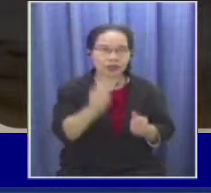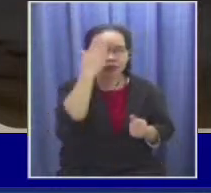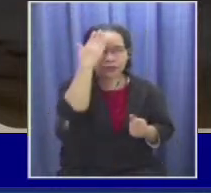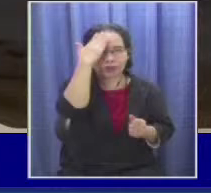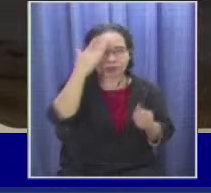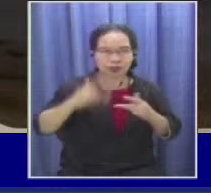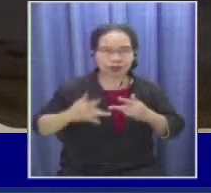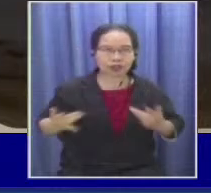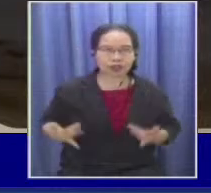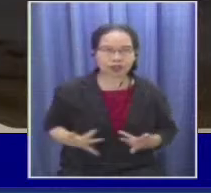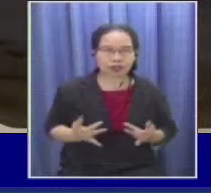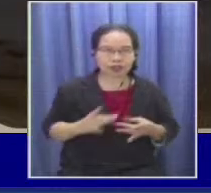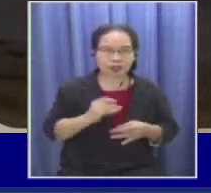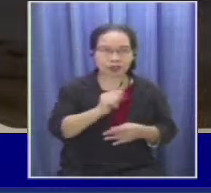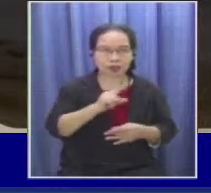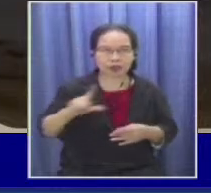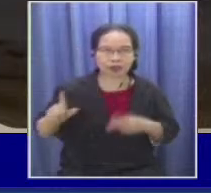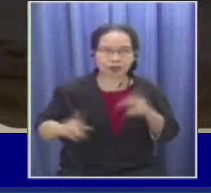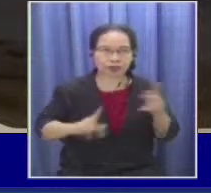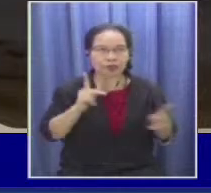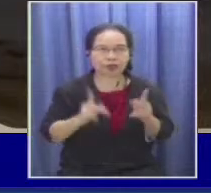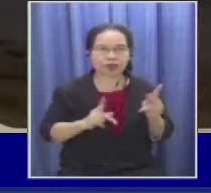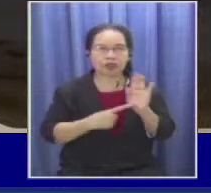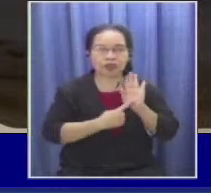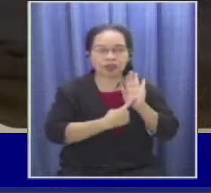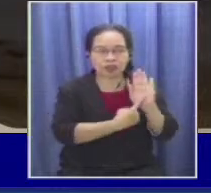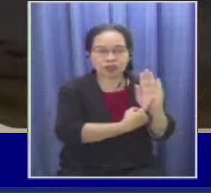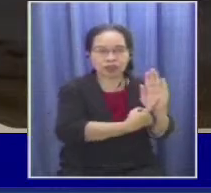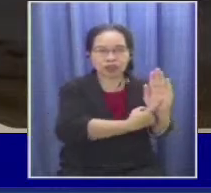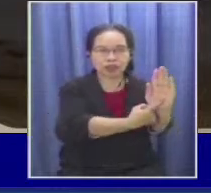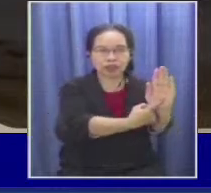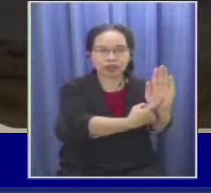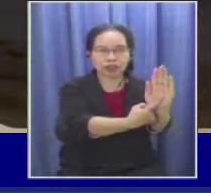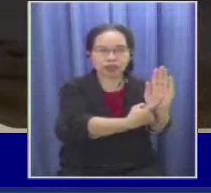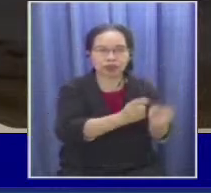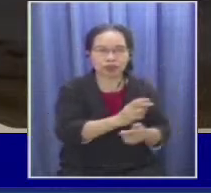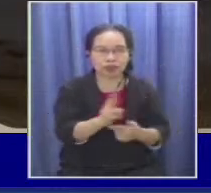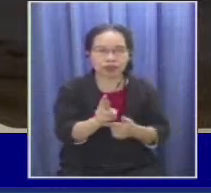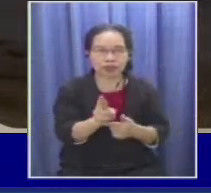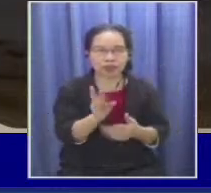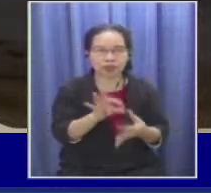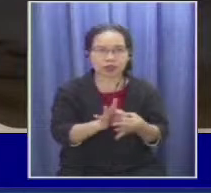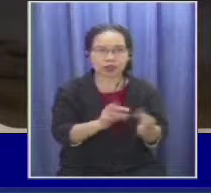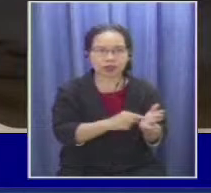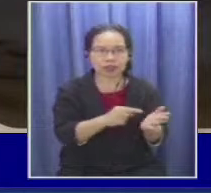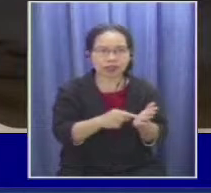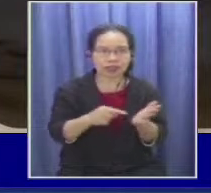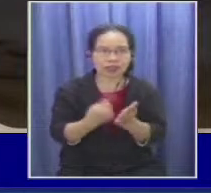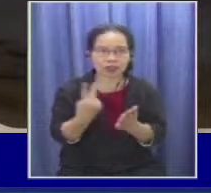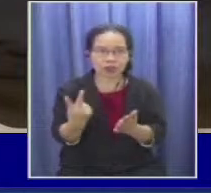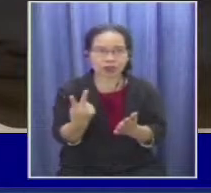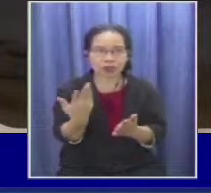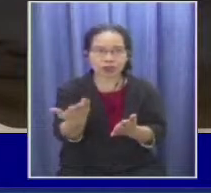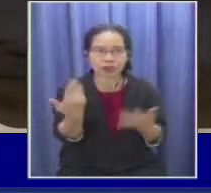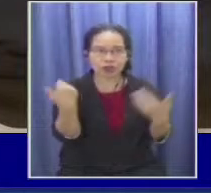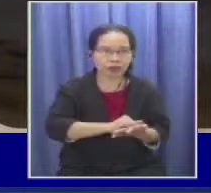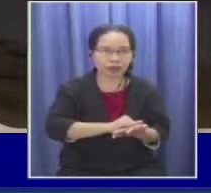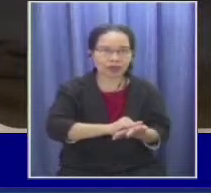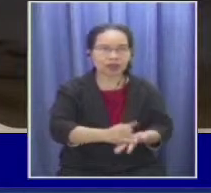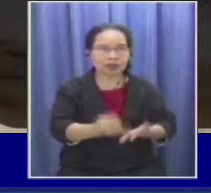wo Awurade a wonim inipa nyina akoma mu kyerɛ baanu yi mo baako